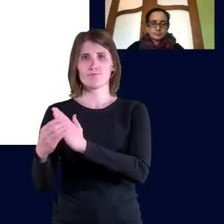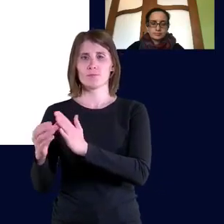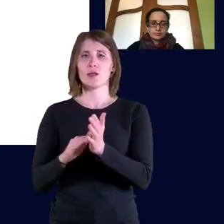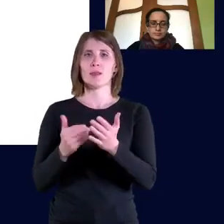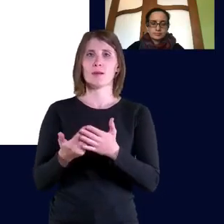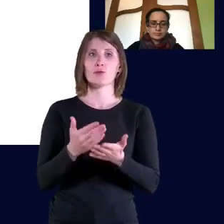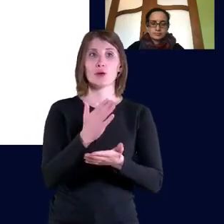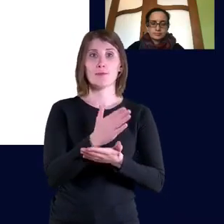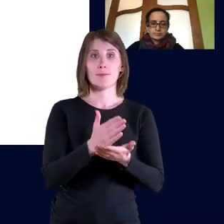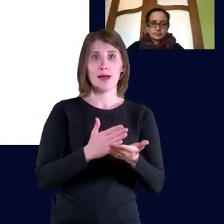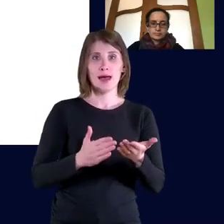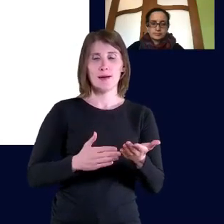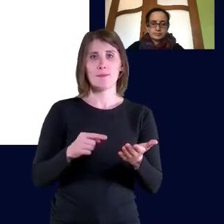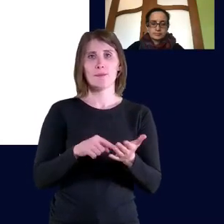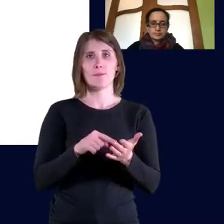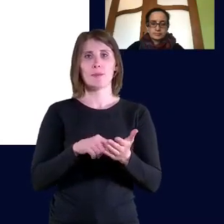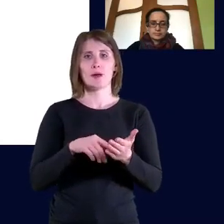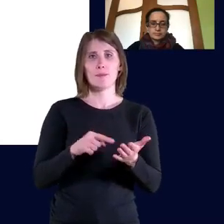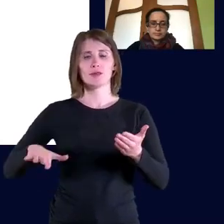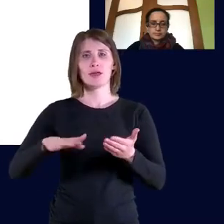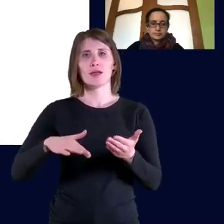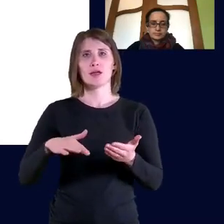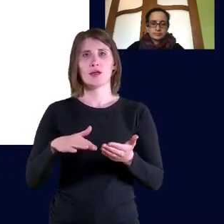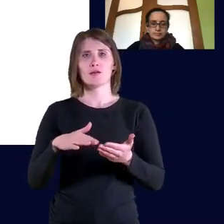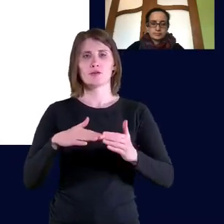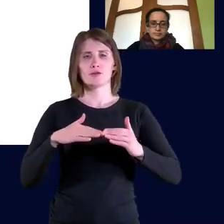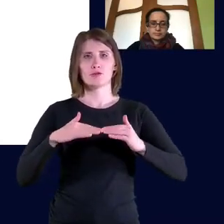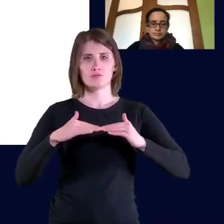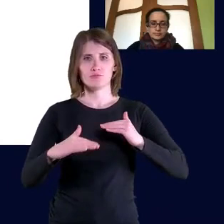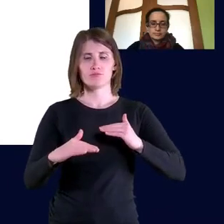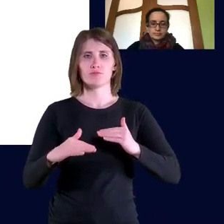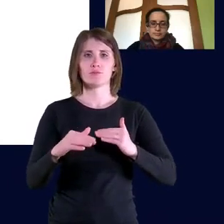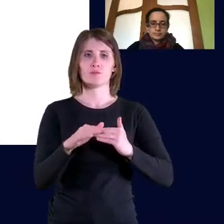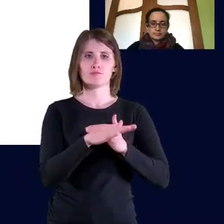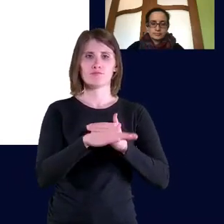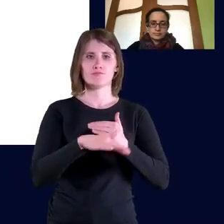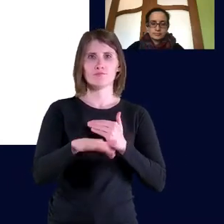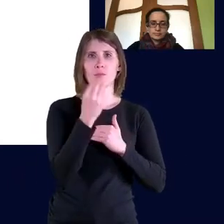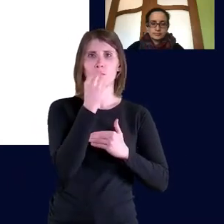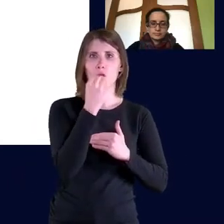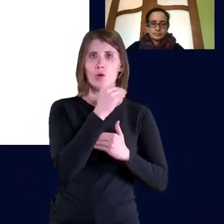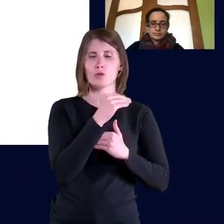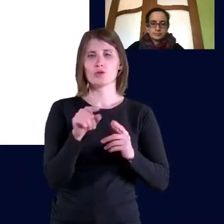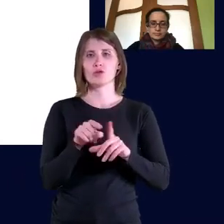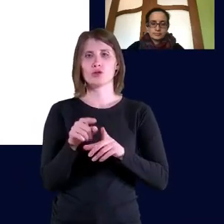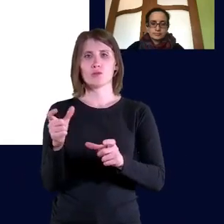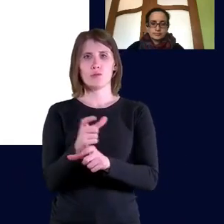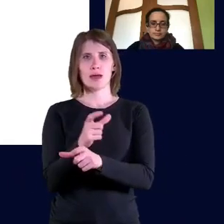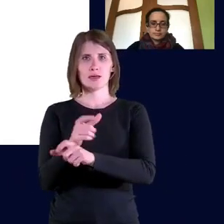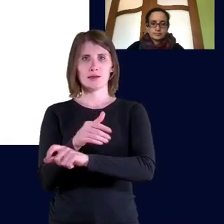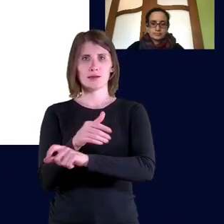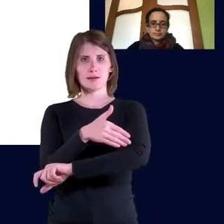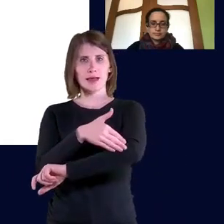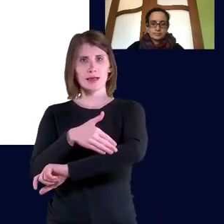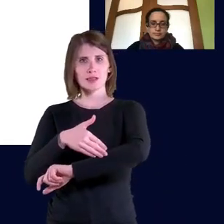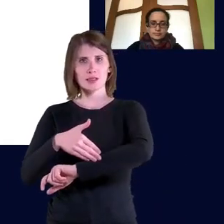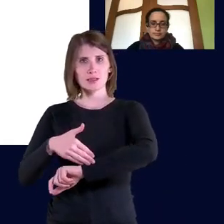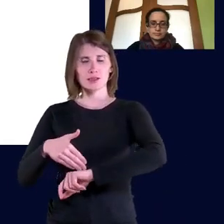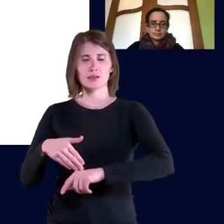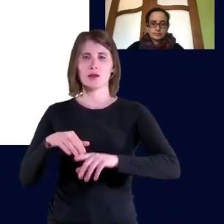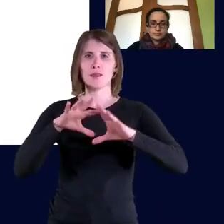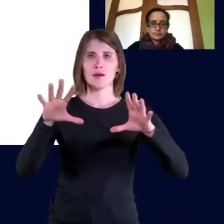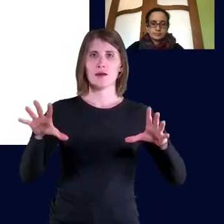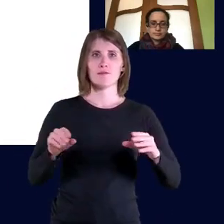fakturą terenów lądowych terenów wodnych granic państw wszystkie obszary które